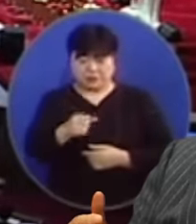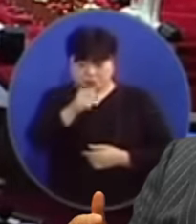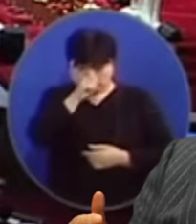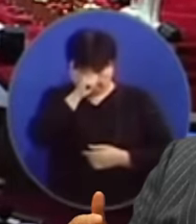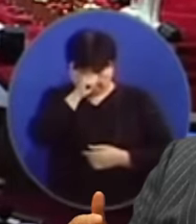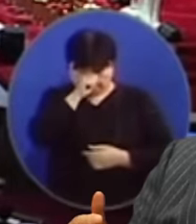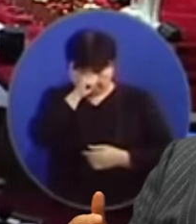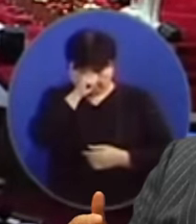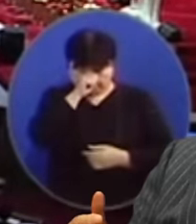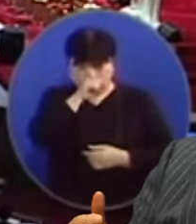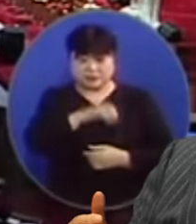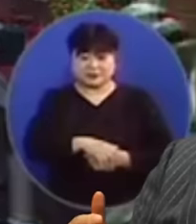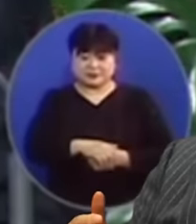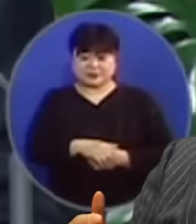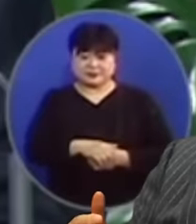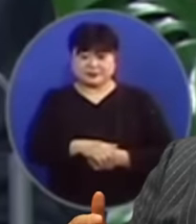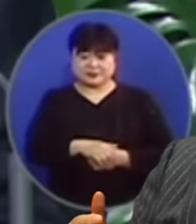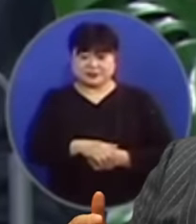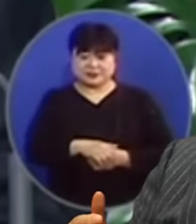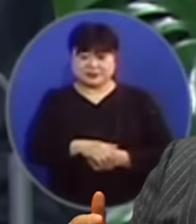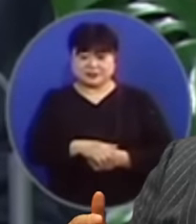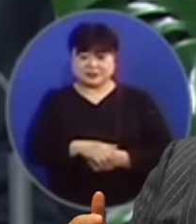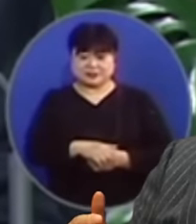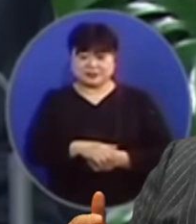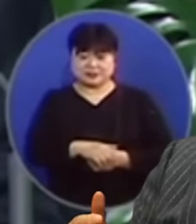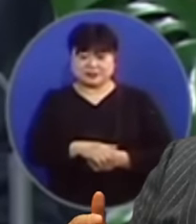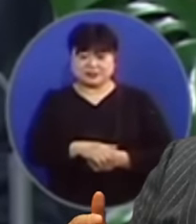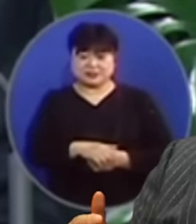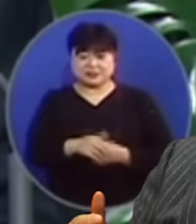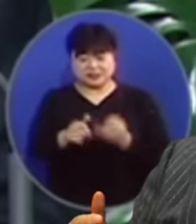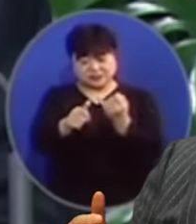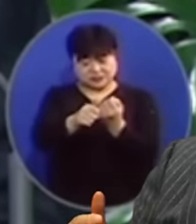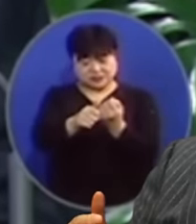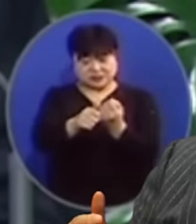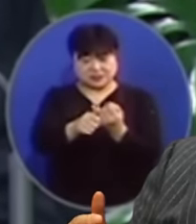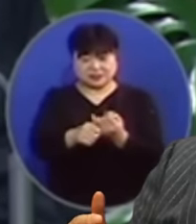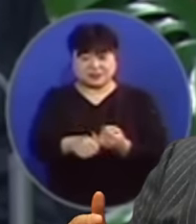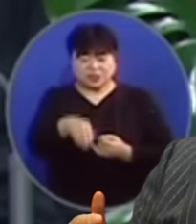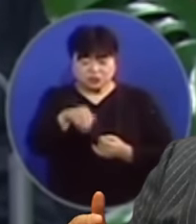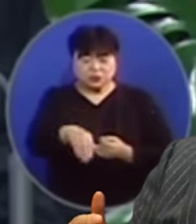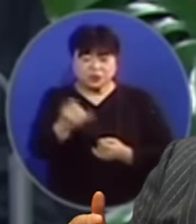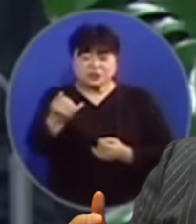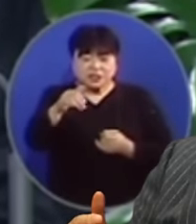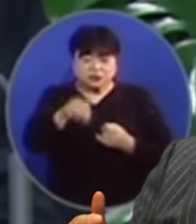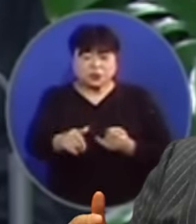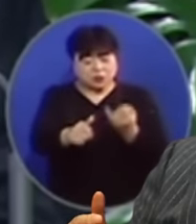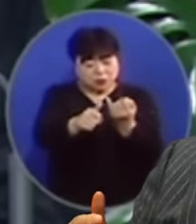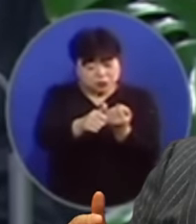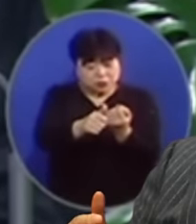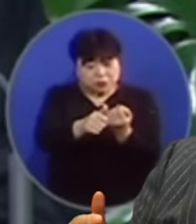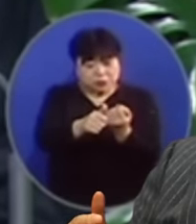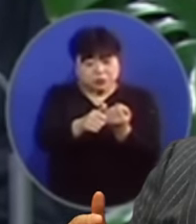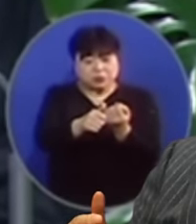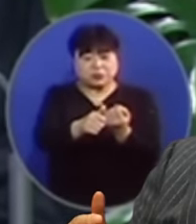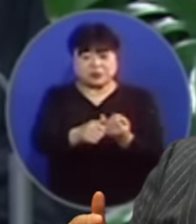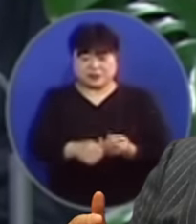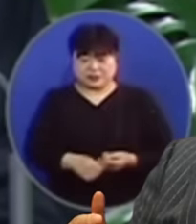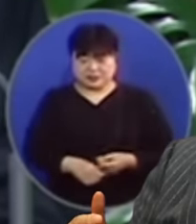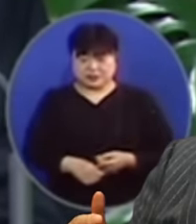좋다고 하갈을 취해서 첩으로 삼았어요. 삼고 난 다음에 곧장